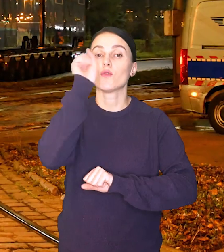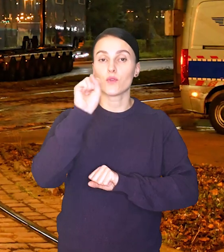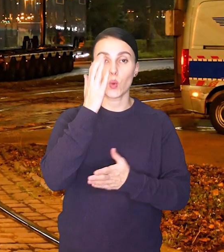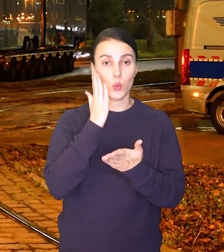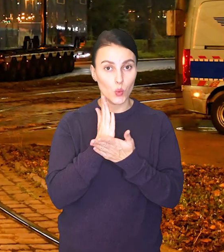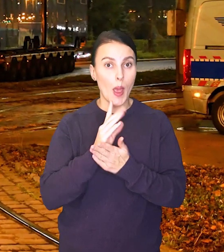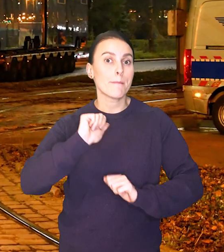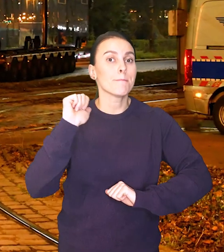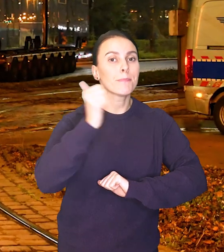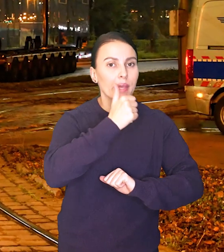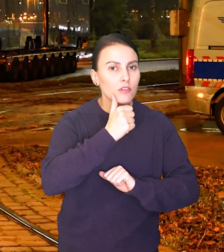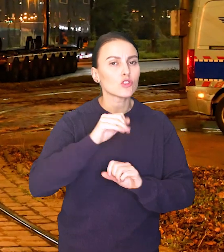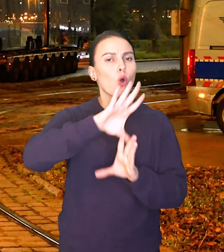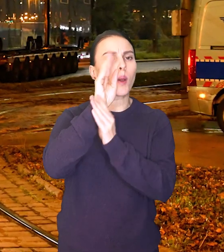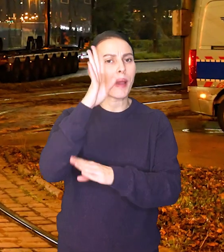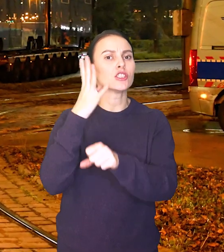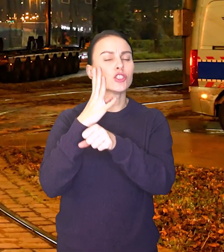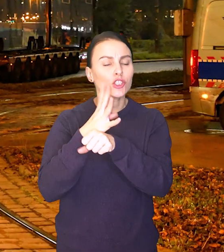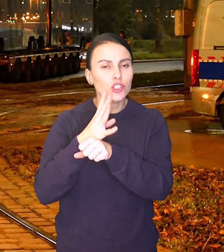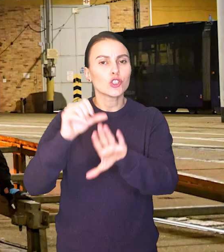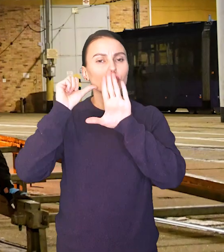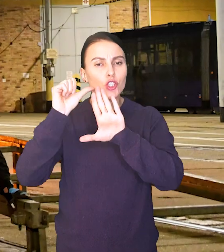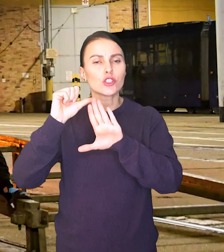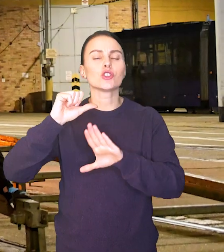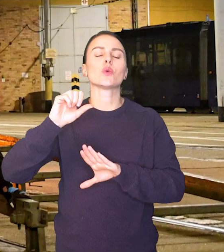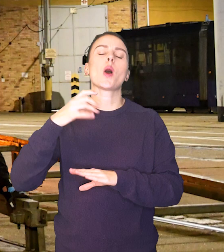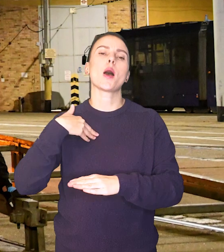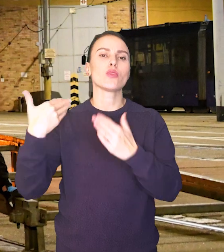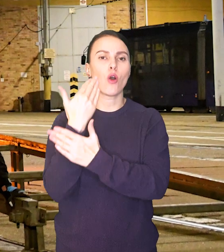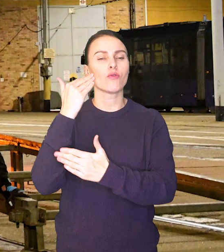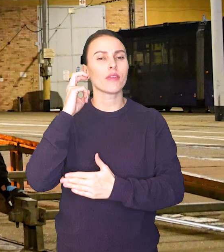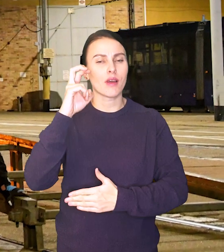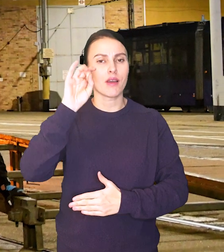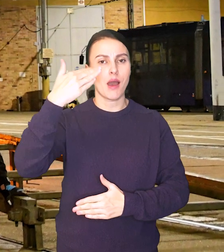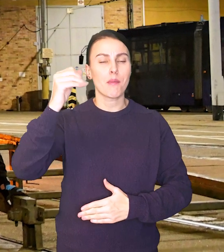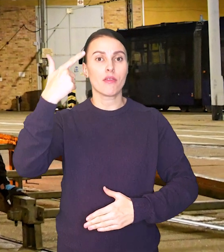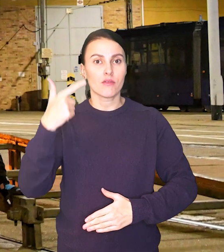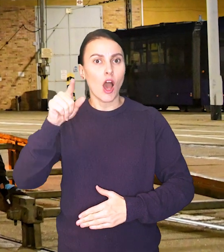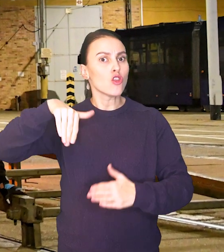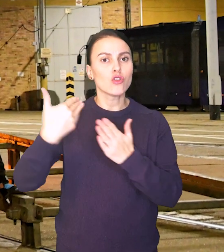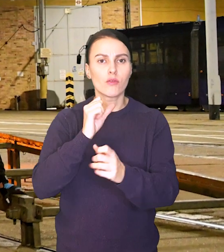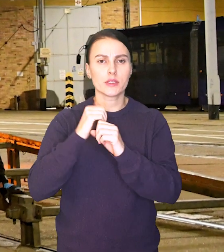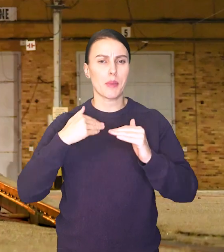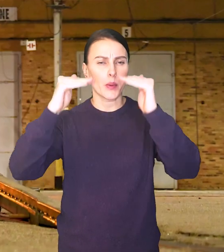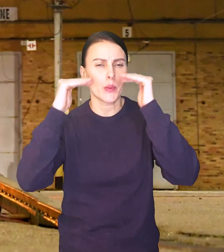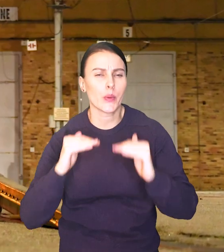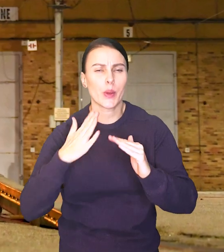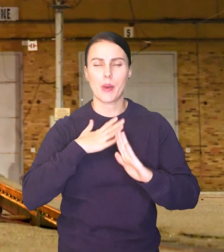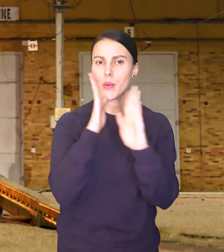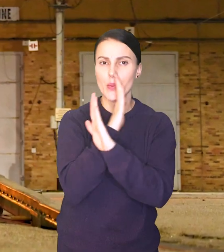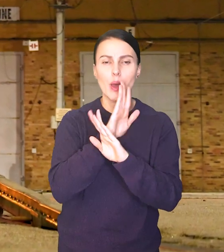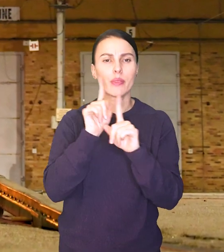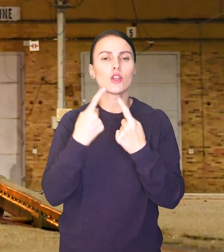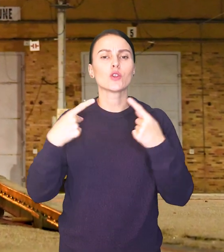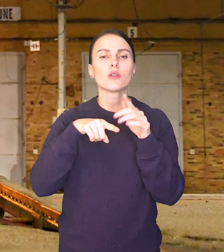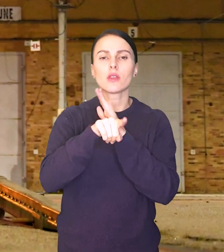We Wrocławiu jest już pierwszy z 46 Modelusów Gamma 2. Nowy tramwaj jest w 100% niskopodłogowy,